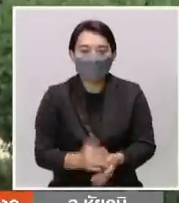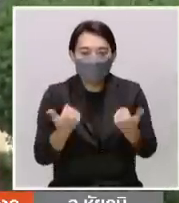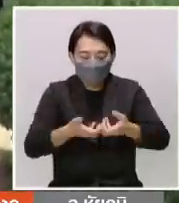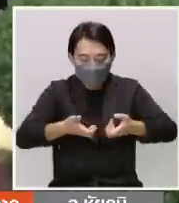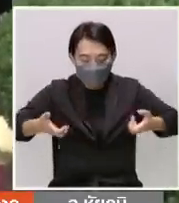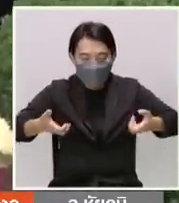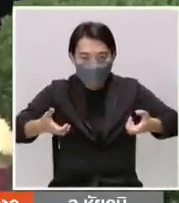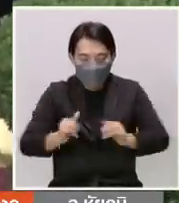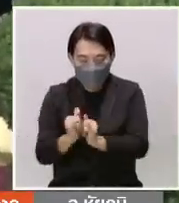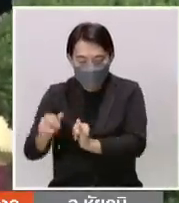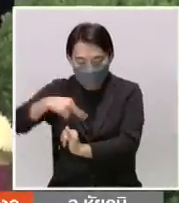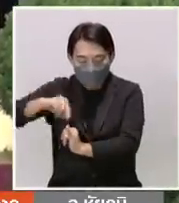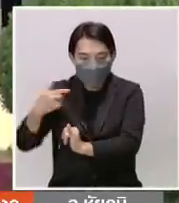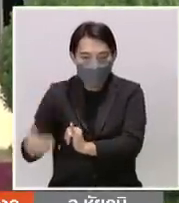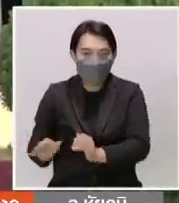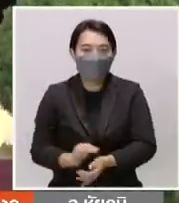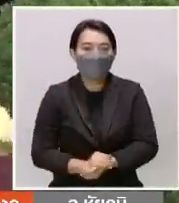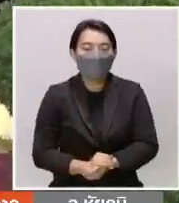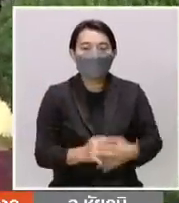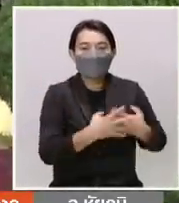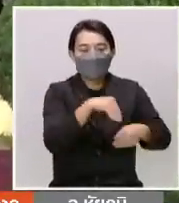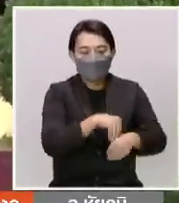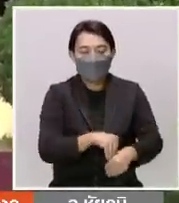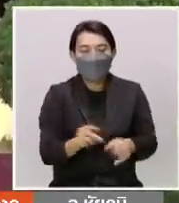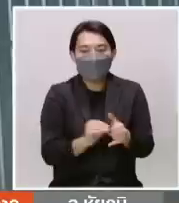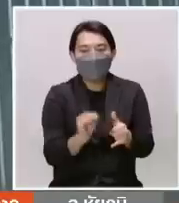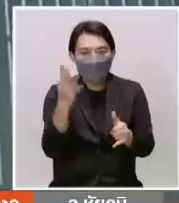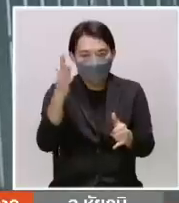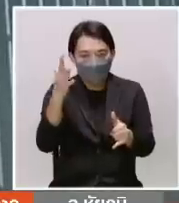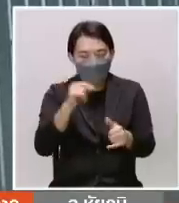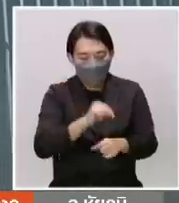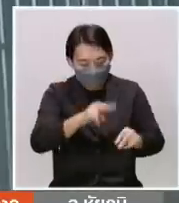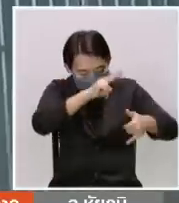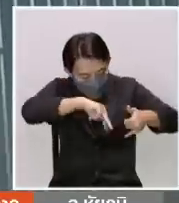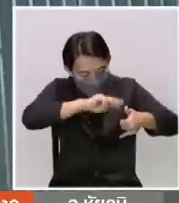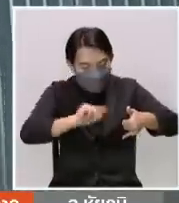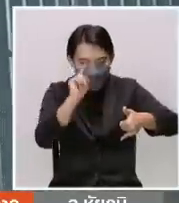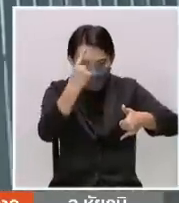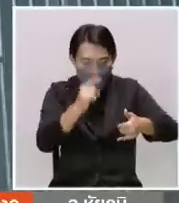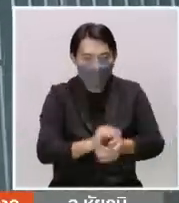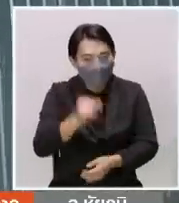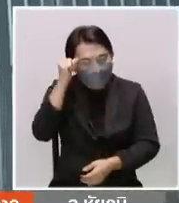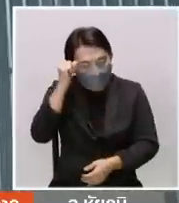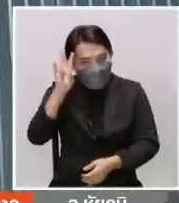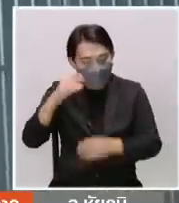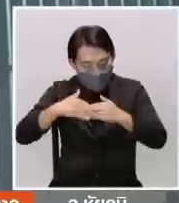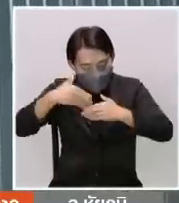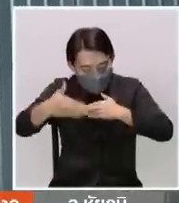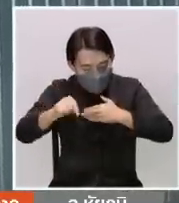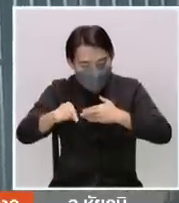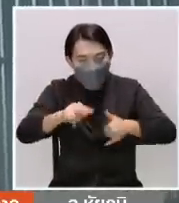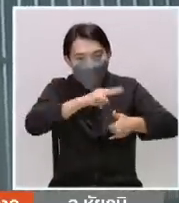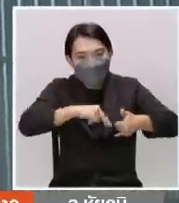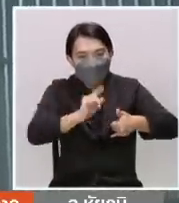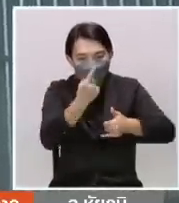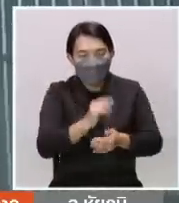แยกนำตัวไปรักษาแล้วนะคะส่วนผู้ต้องขังที่ยังไม่พบการติดเชื้อจะสุ่มตรวจอีกครั้งในช่วง7วันข้างหน้าขณะที่ท